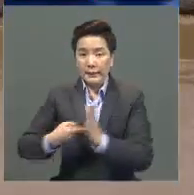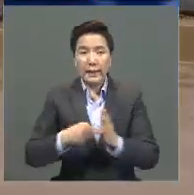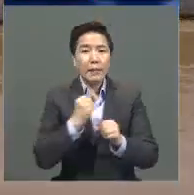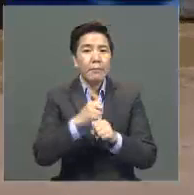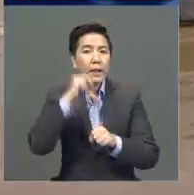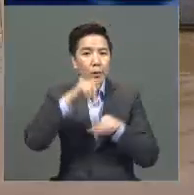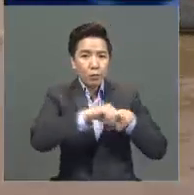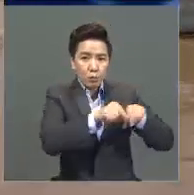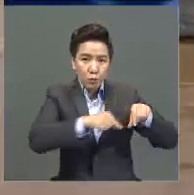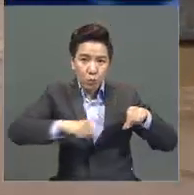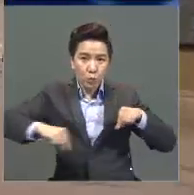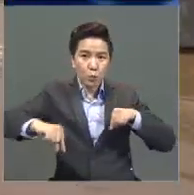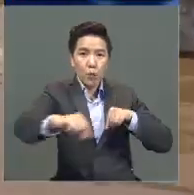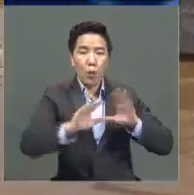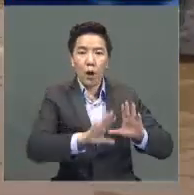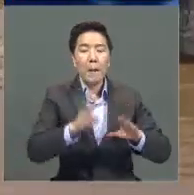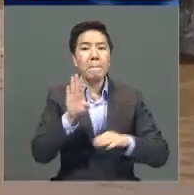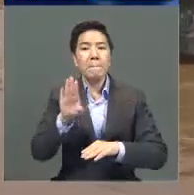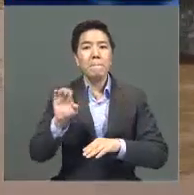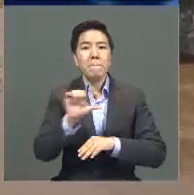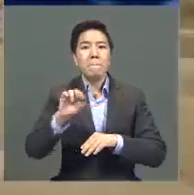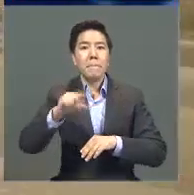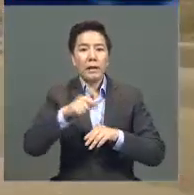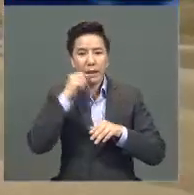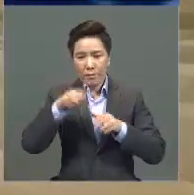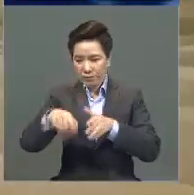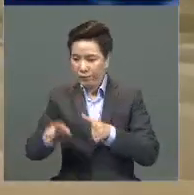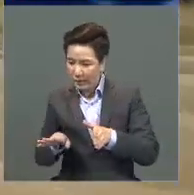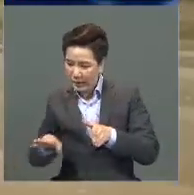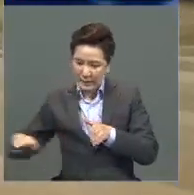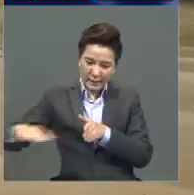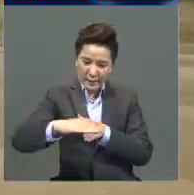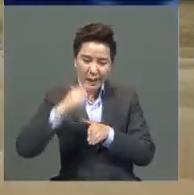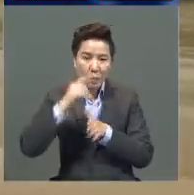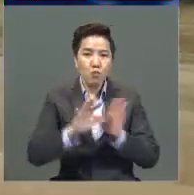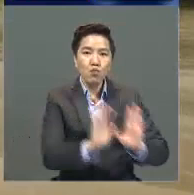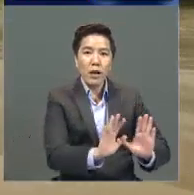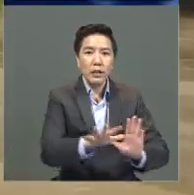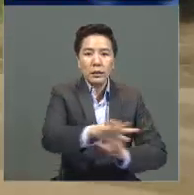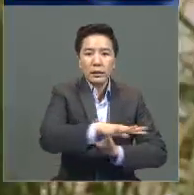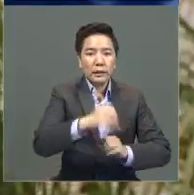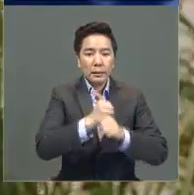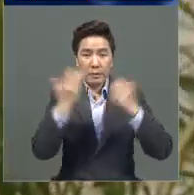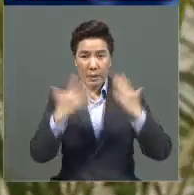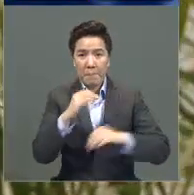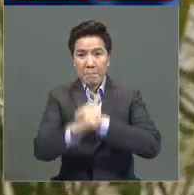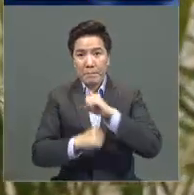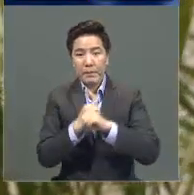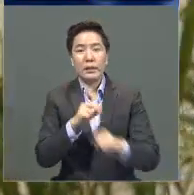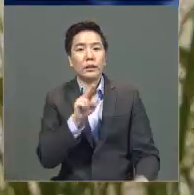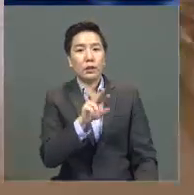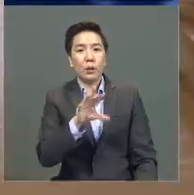ให้ทำแก้มลิงในพื้นที่บึงยมหลงและขุดลอกแม่น้ำสายหลักเพื่อหาพื้นที่กักเก็บน้ำให้เสร็จภายในปี